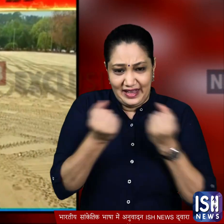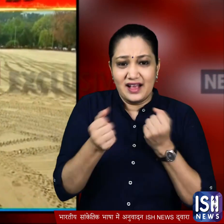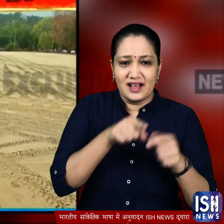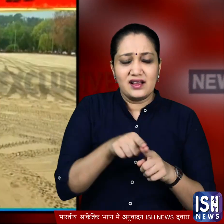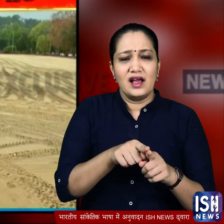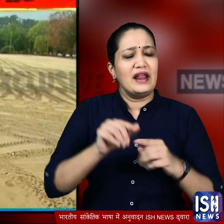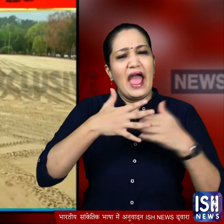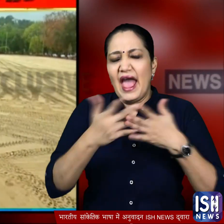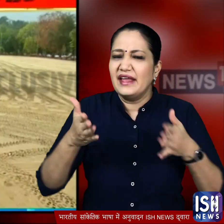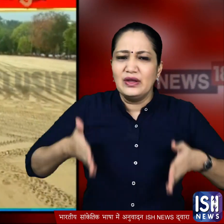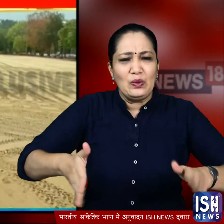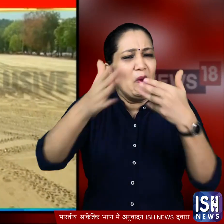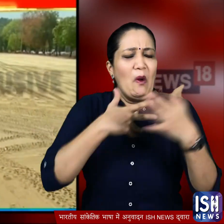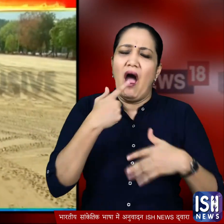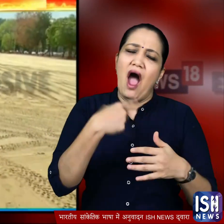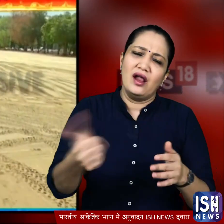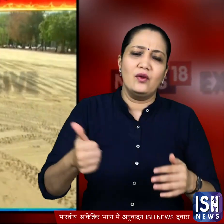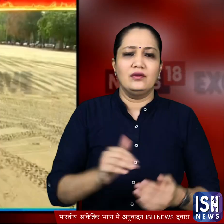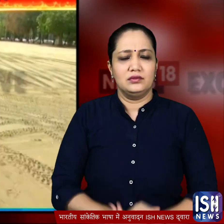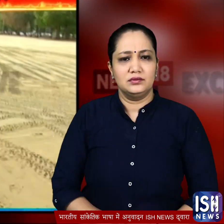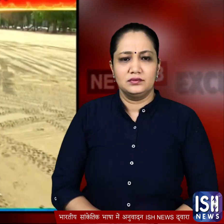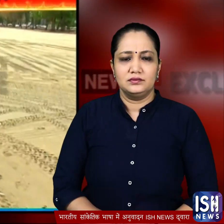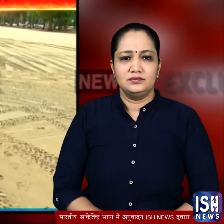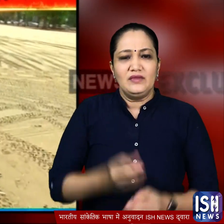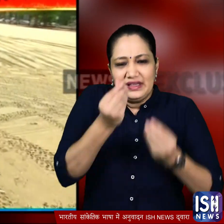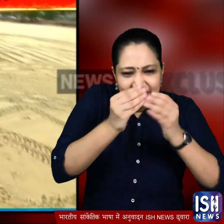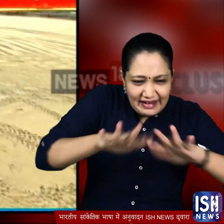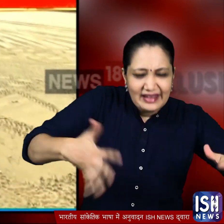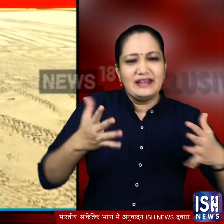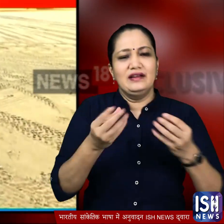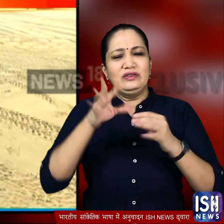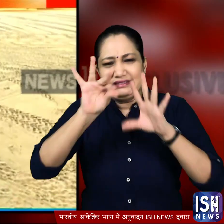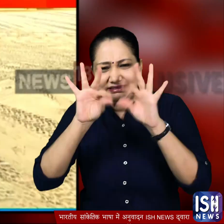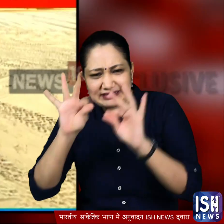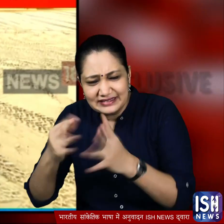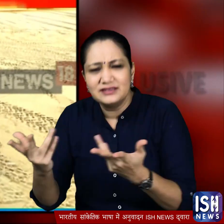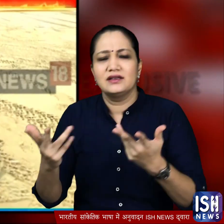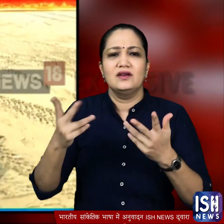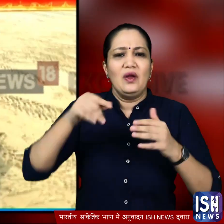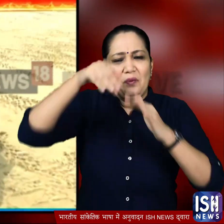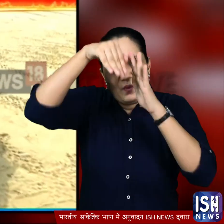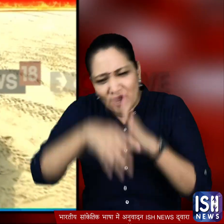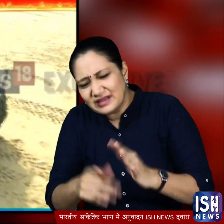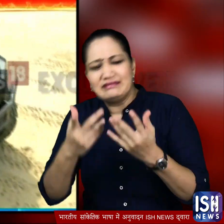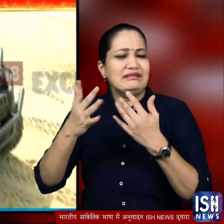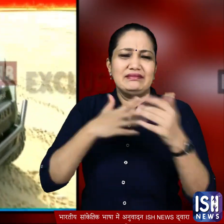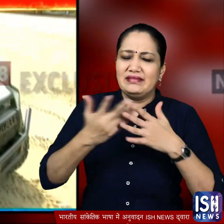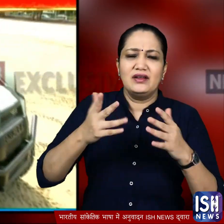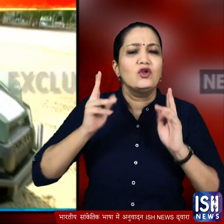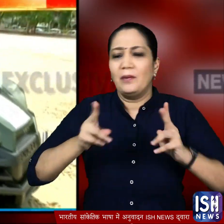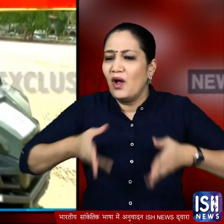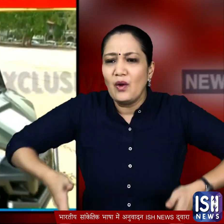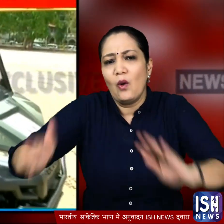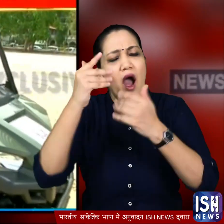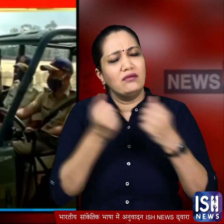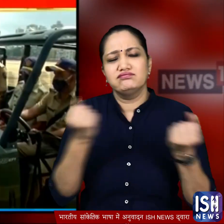कि ये गाड़ी हर एक रास्ते पर चल सकती है, चाहे वो रेत हो या फिर कीचड़ हो या फिर दलदल हो या फिर जो